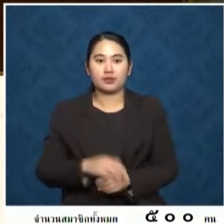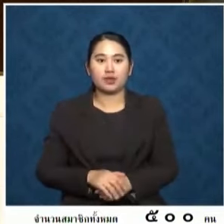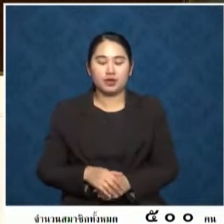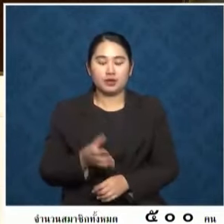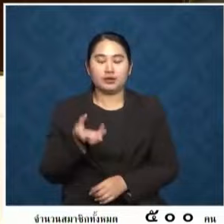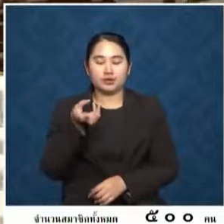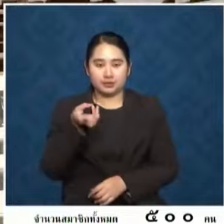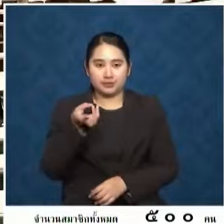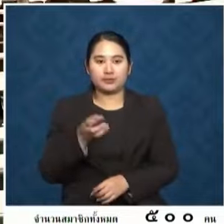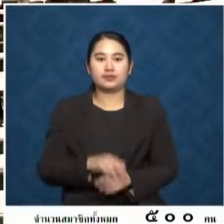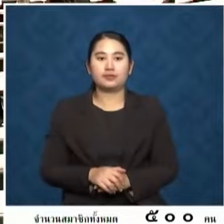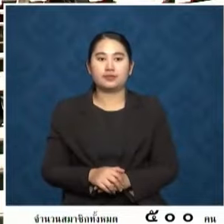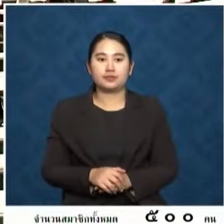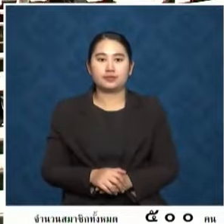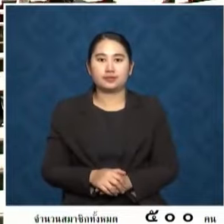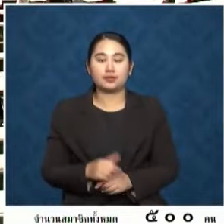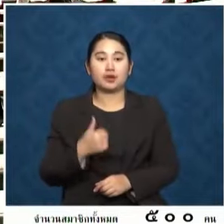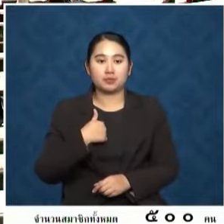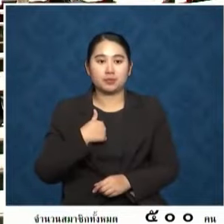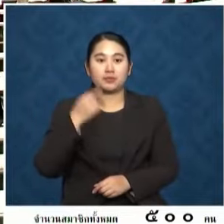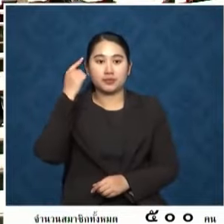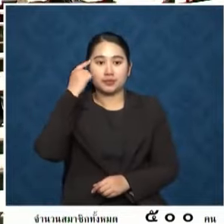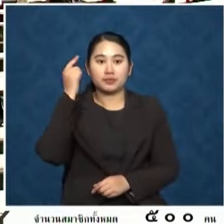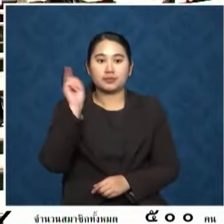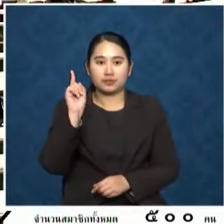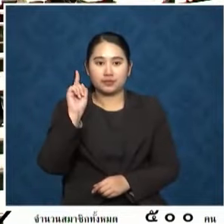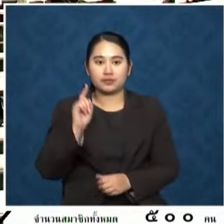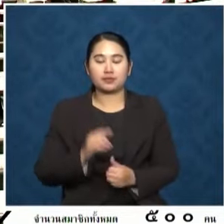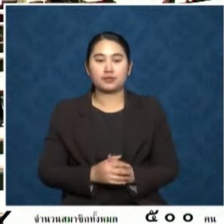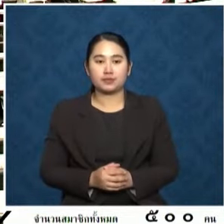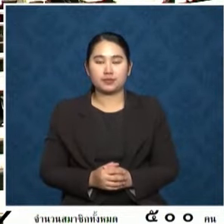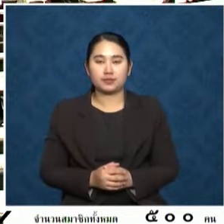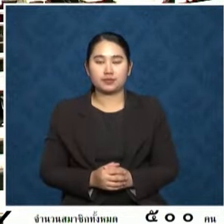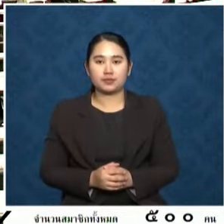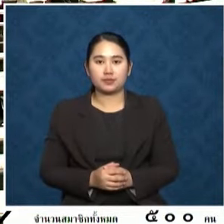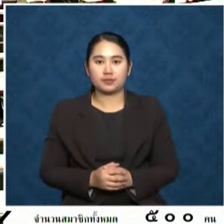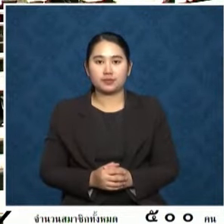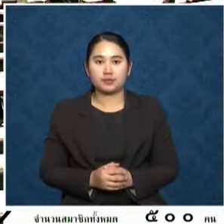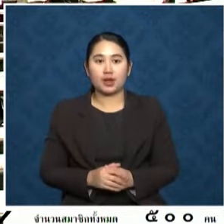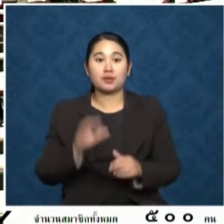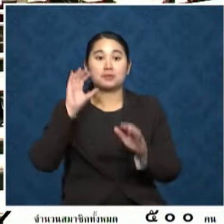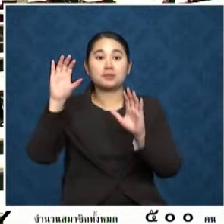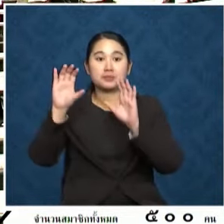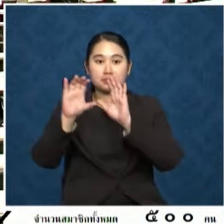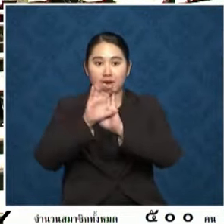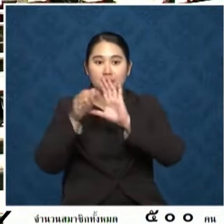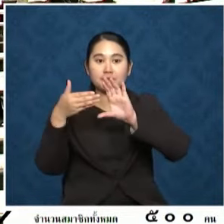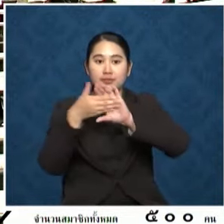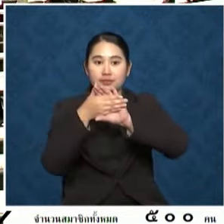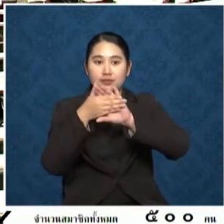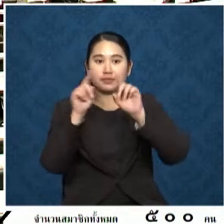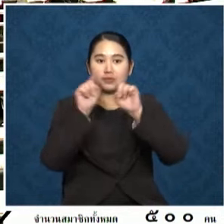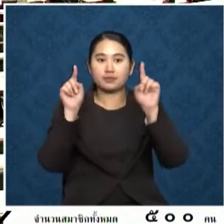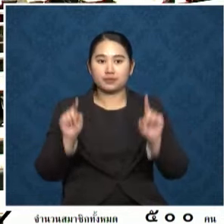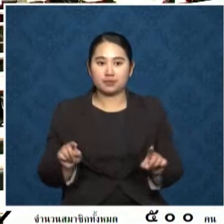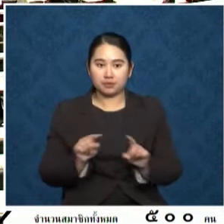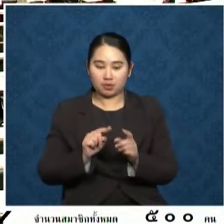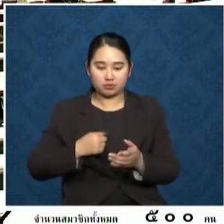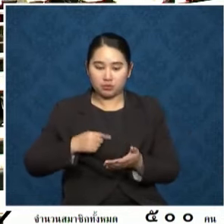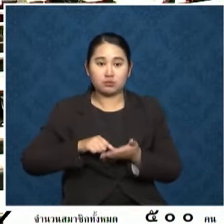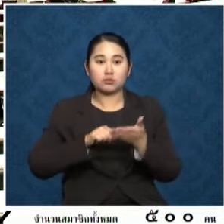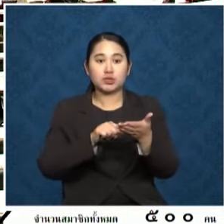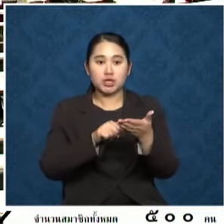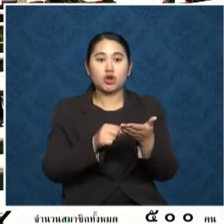วครับผมคิดว่าจริงๆการที่ผมเอารูปขึ้นสไลด์นะครับผมก็ยื่นอย่างถูกต้องนะ